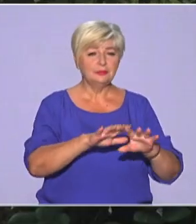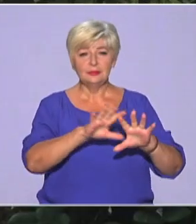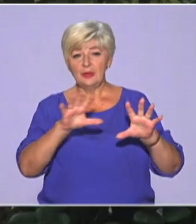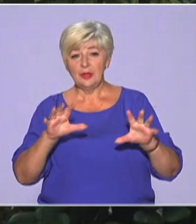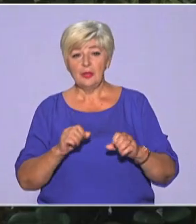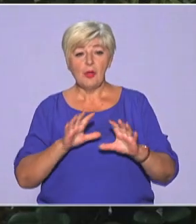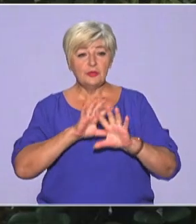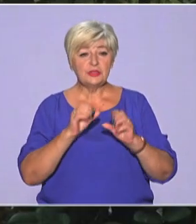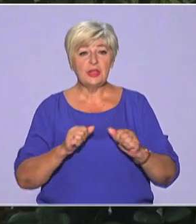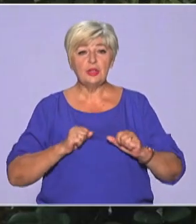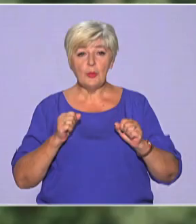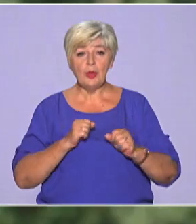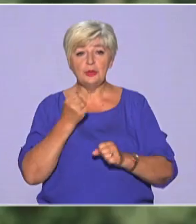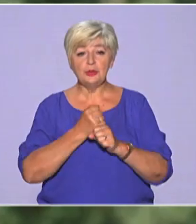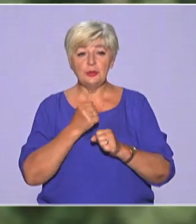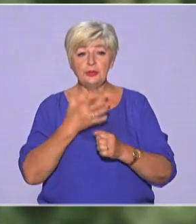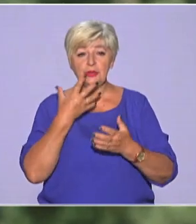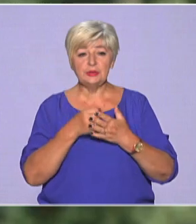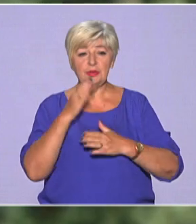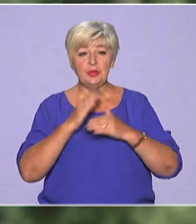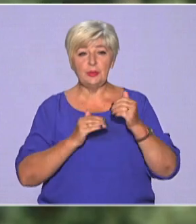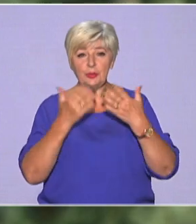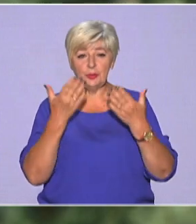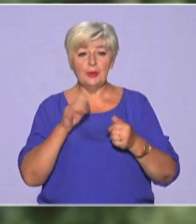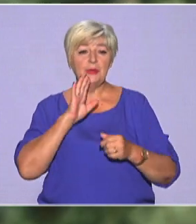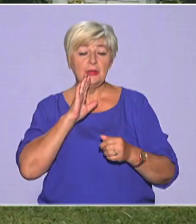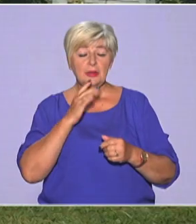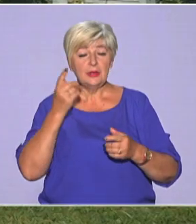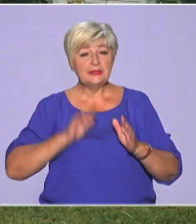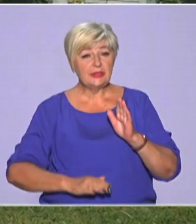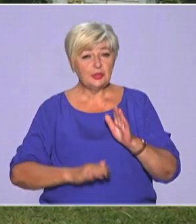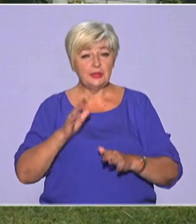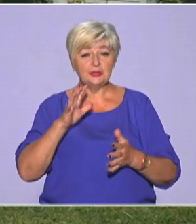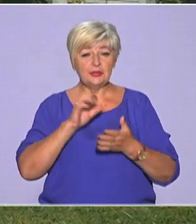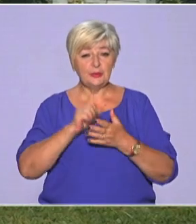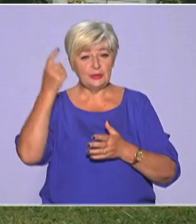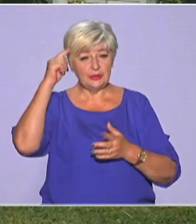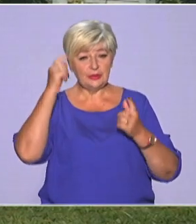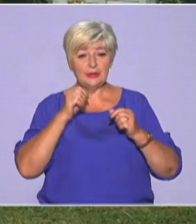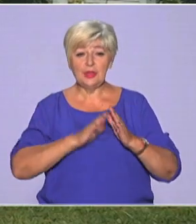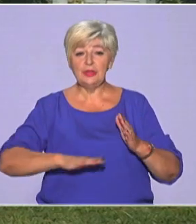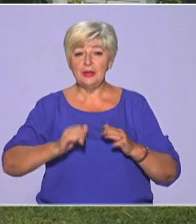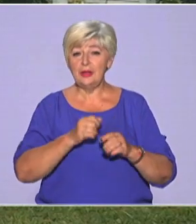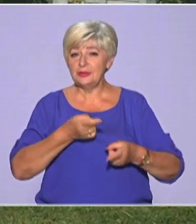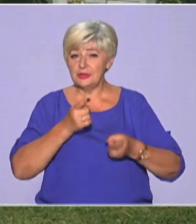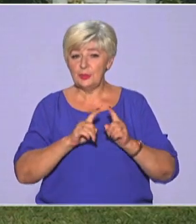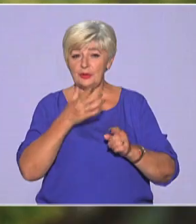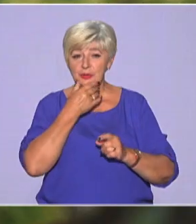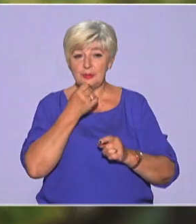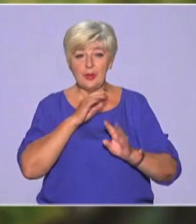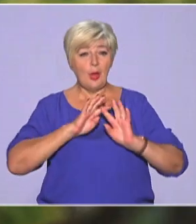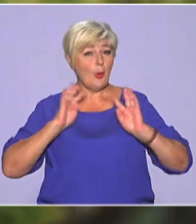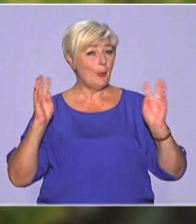Все намагаються робити своїми руками. Тетяна з дитинства займається творчістю. На ділянці справжня краса і зовсім немає